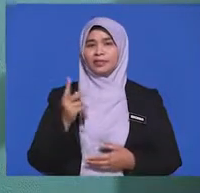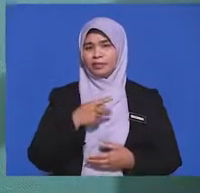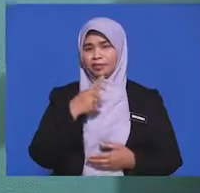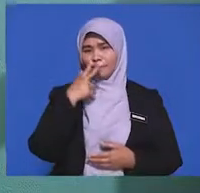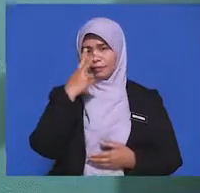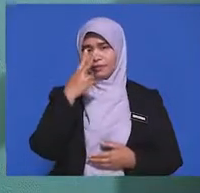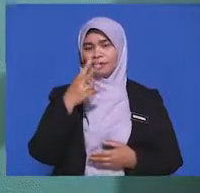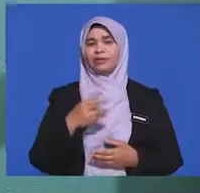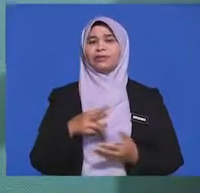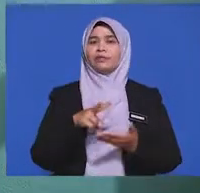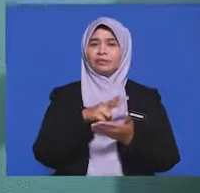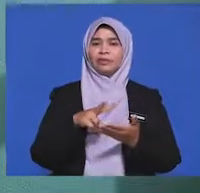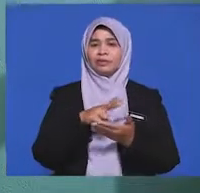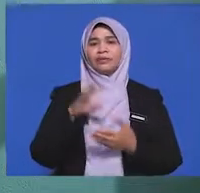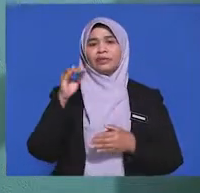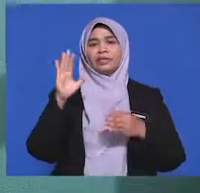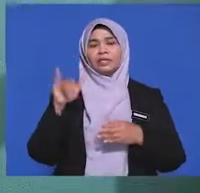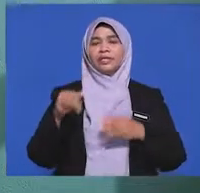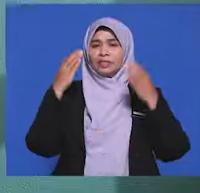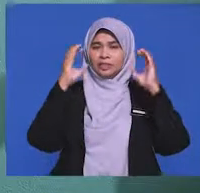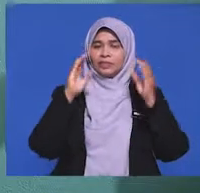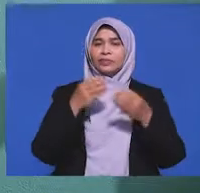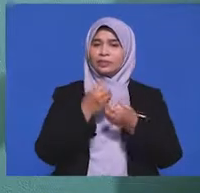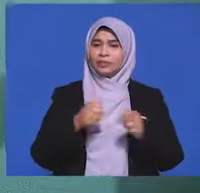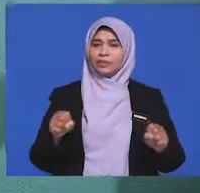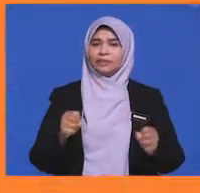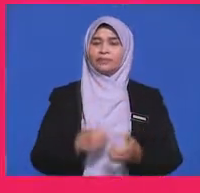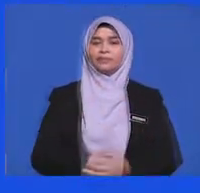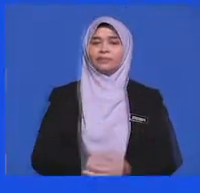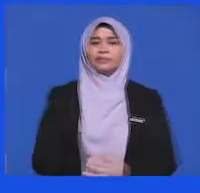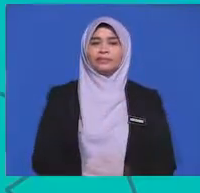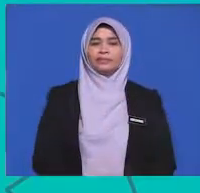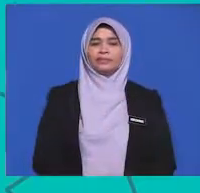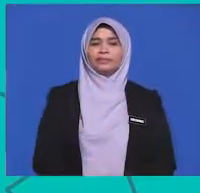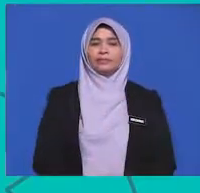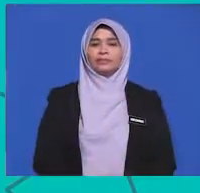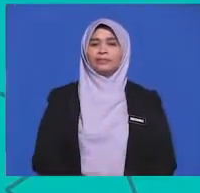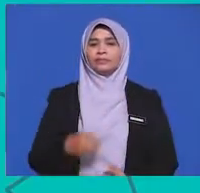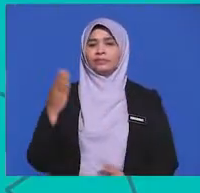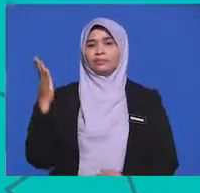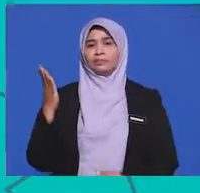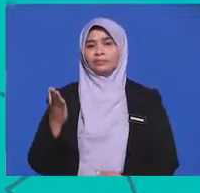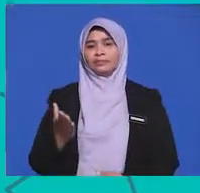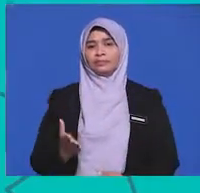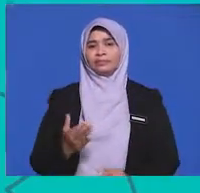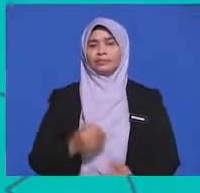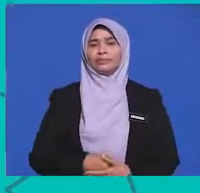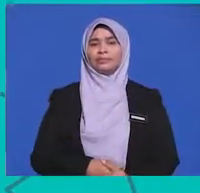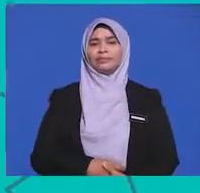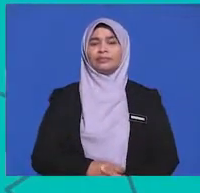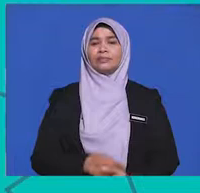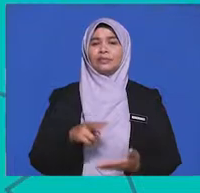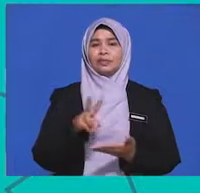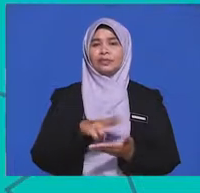lihat dulu video yang cikgu sediakan untuk murid-murid pada hari ini. Berikut merupakan video